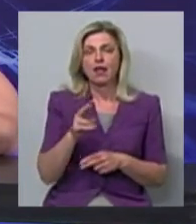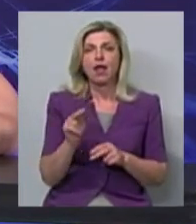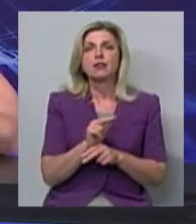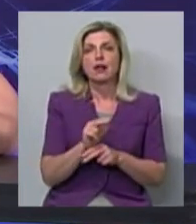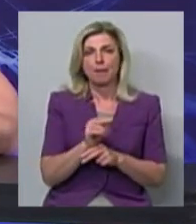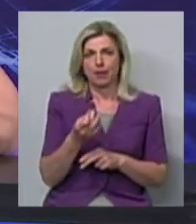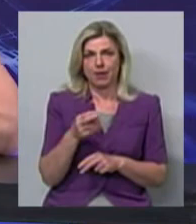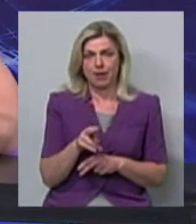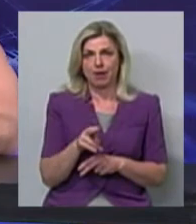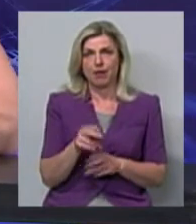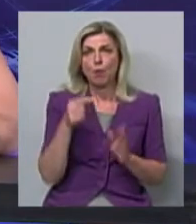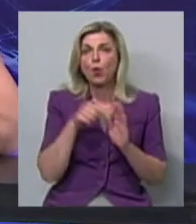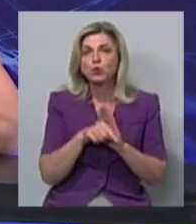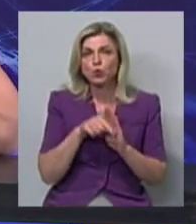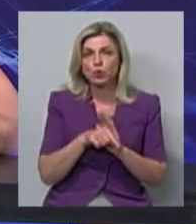по сути.